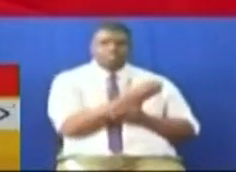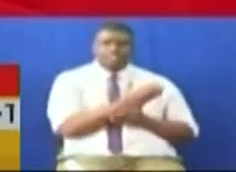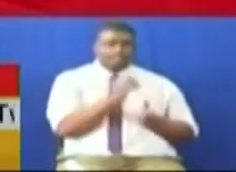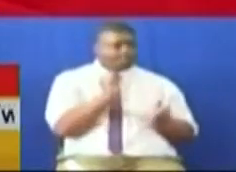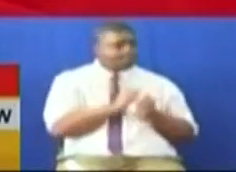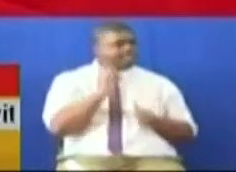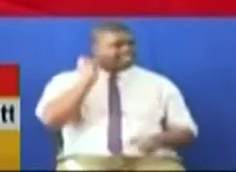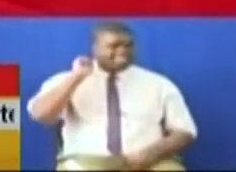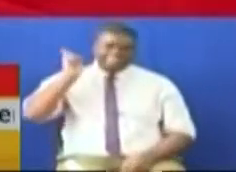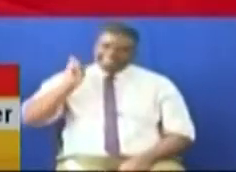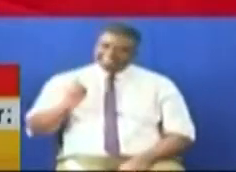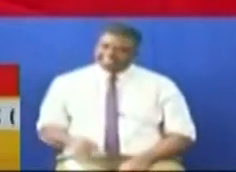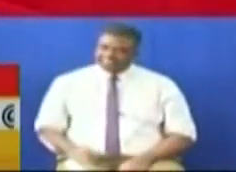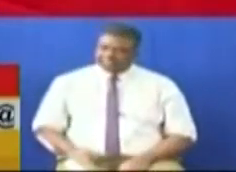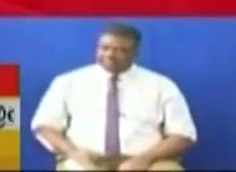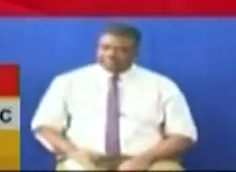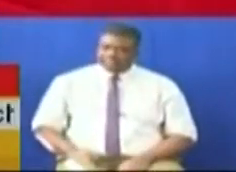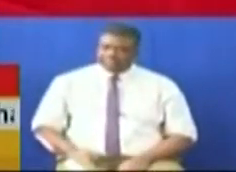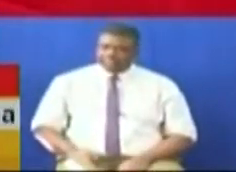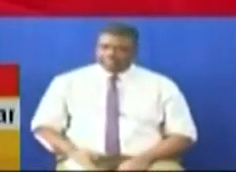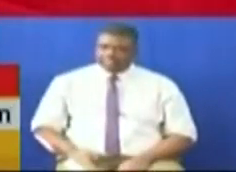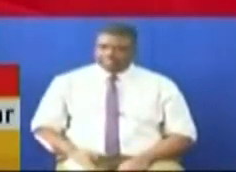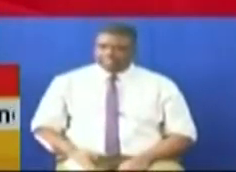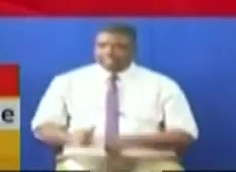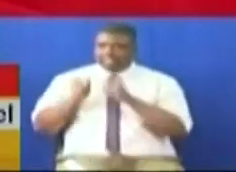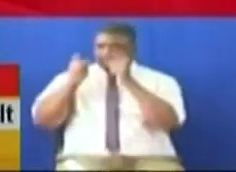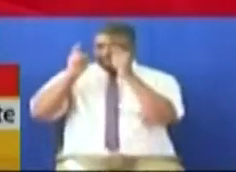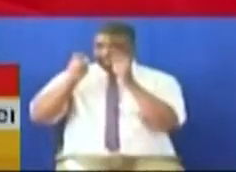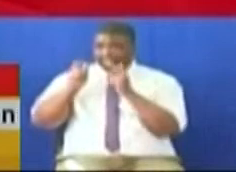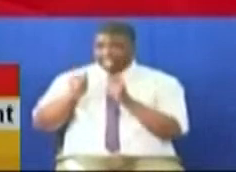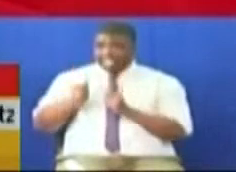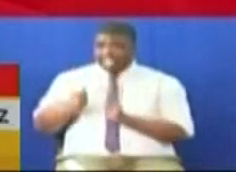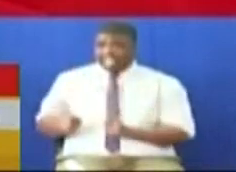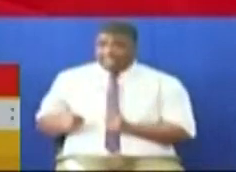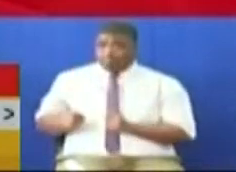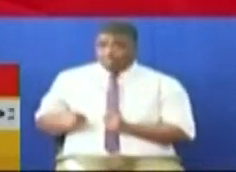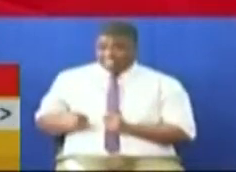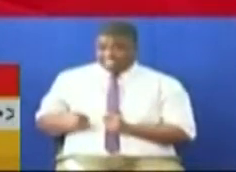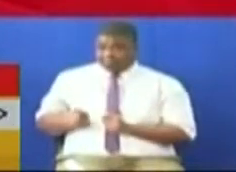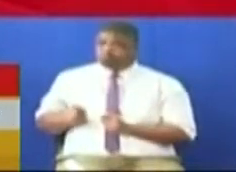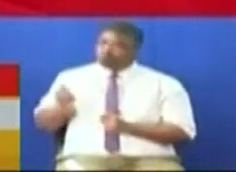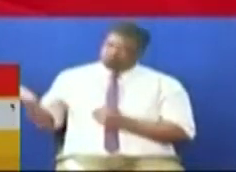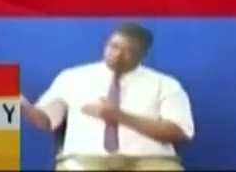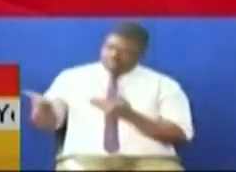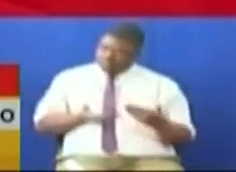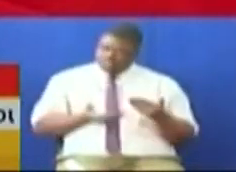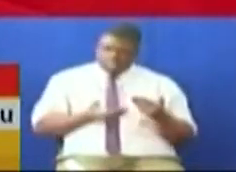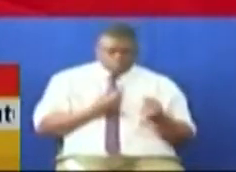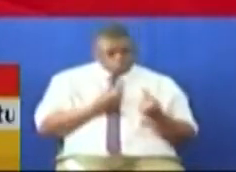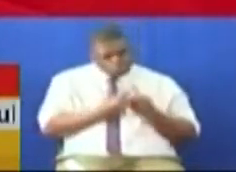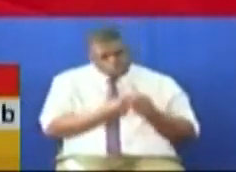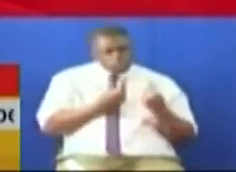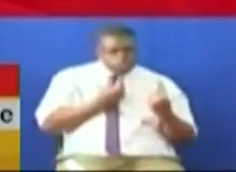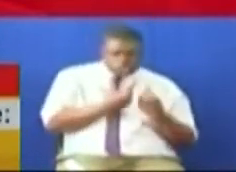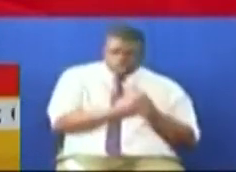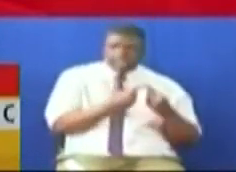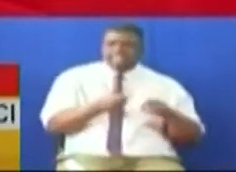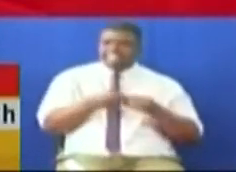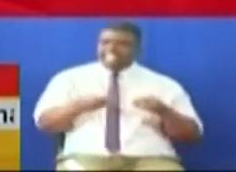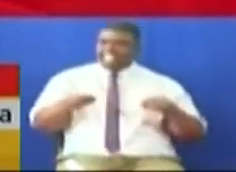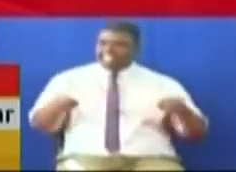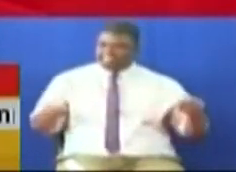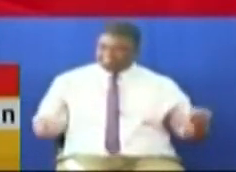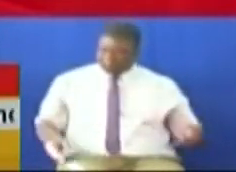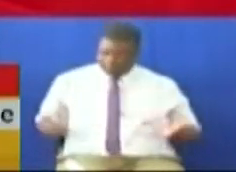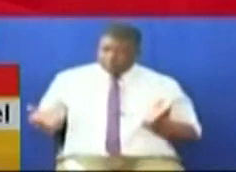maliasili. Tulimuita accounting officer, tulizungumza naye kwa kirefu sana. Bahati nzuri au bahati